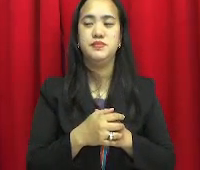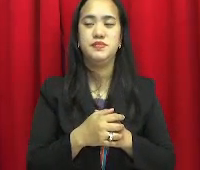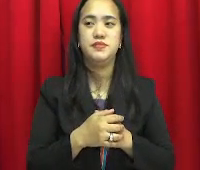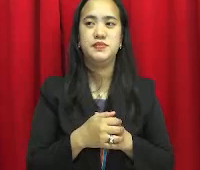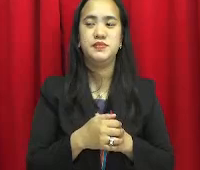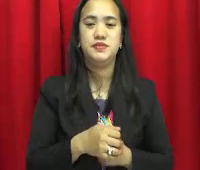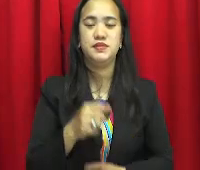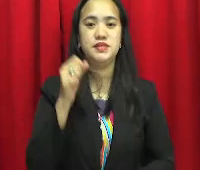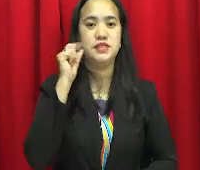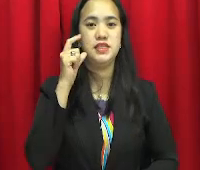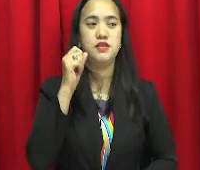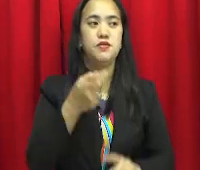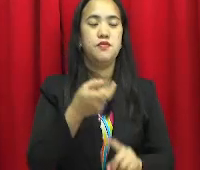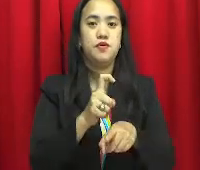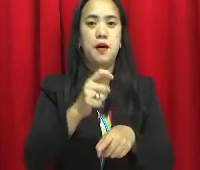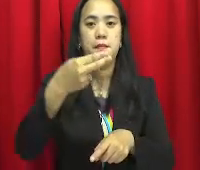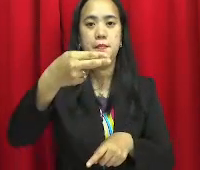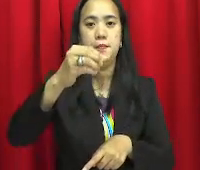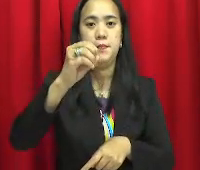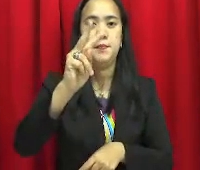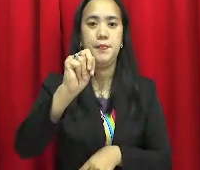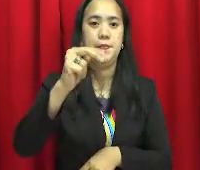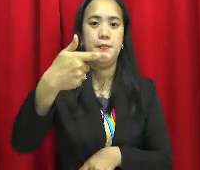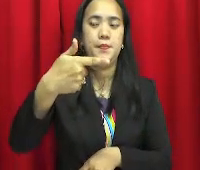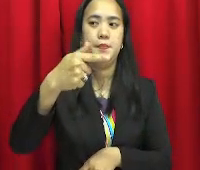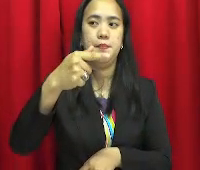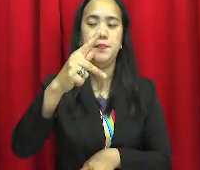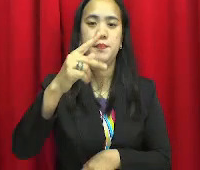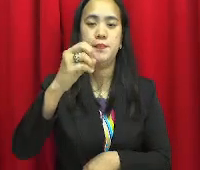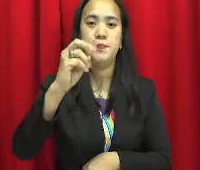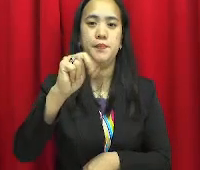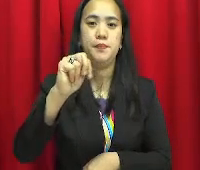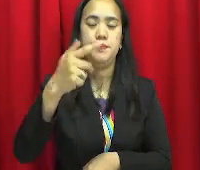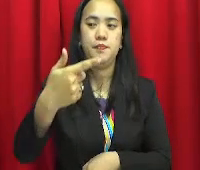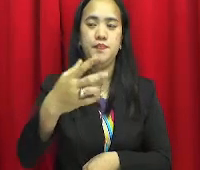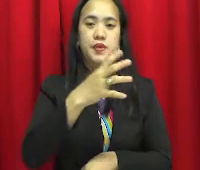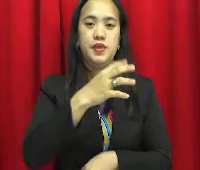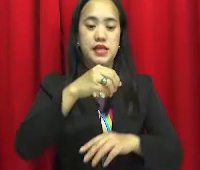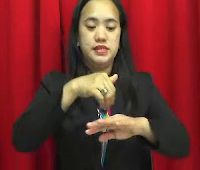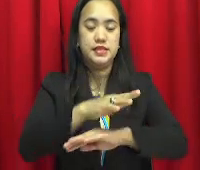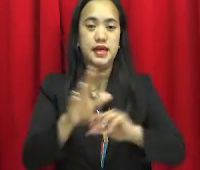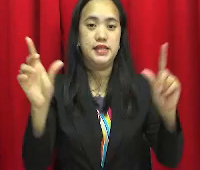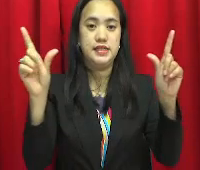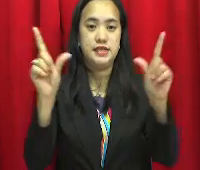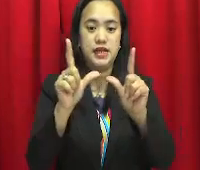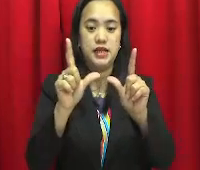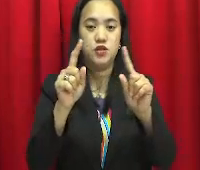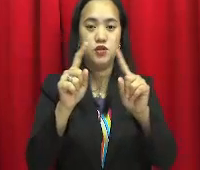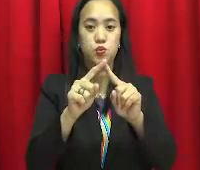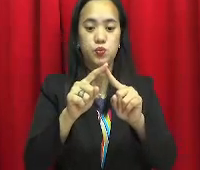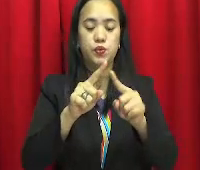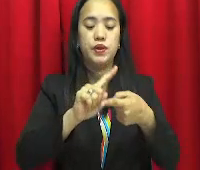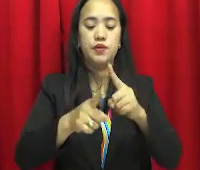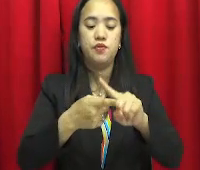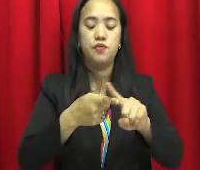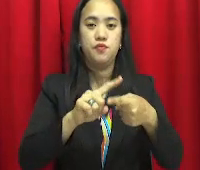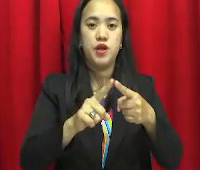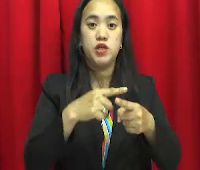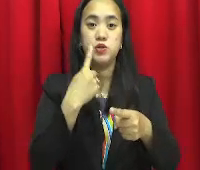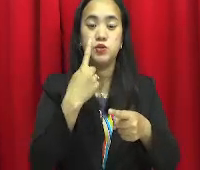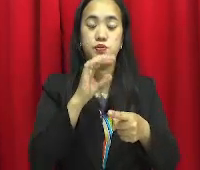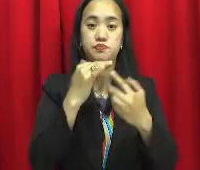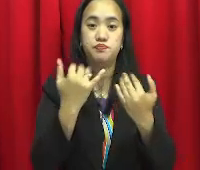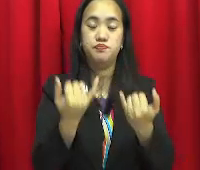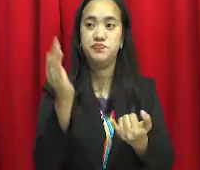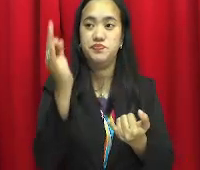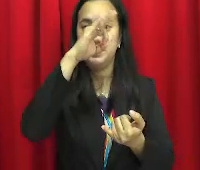sister-in-law na from Hong Kong. Sabi ko, i-pass the link niya to sa kanyang mga kasamahan na naroroon na Pinoy. Ganun